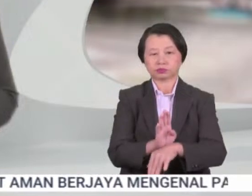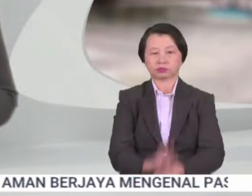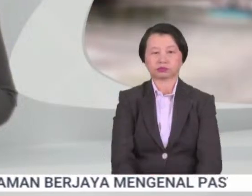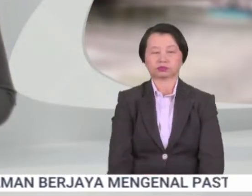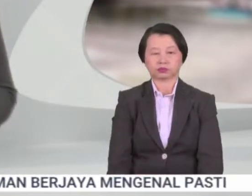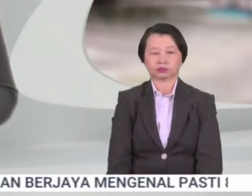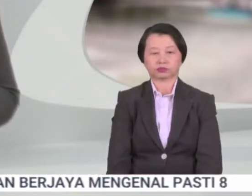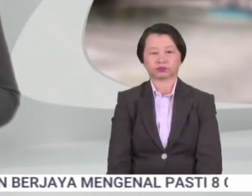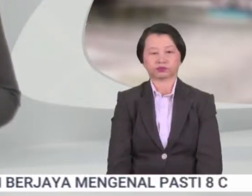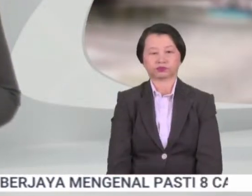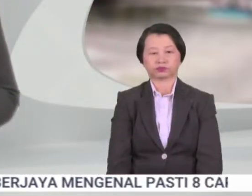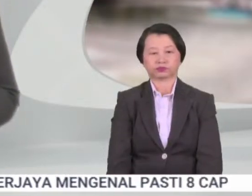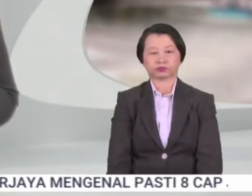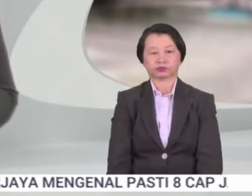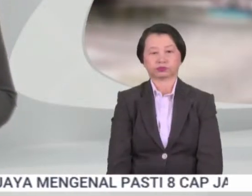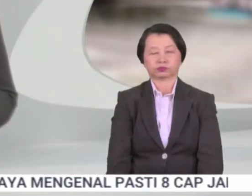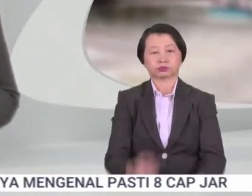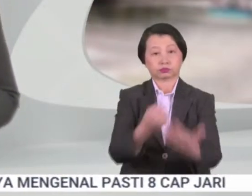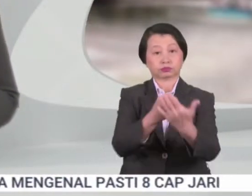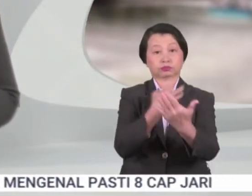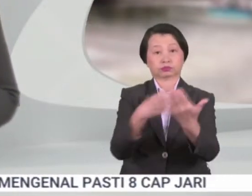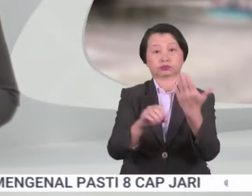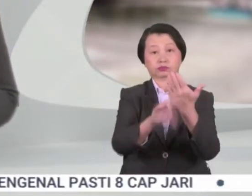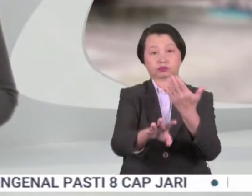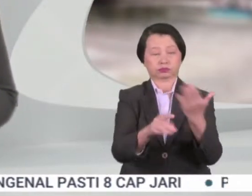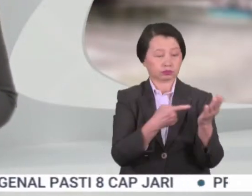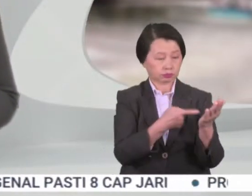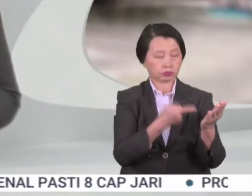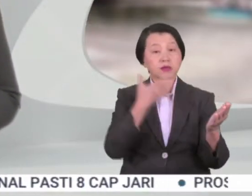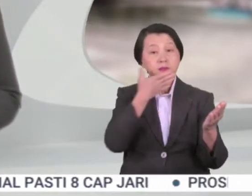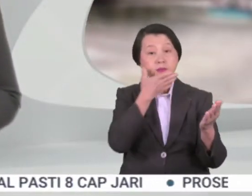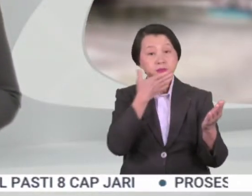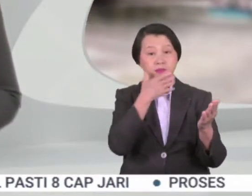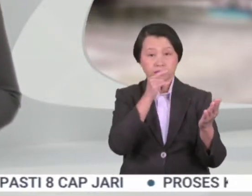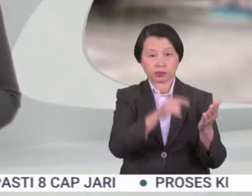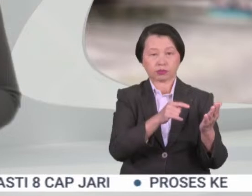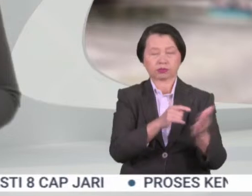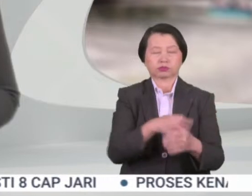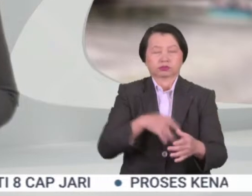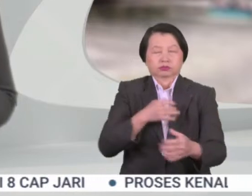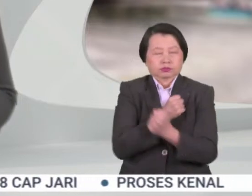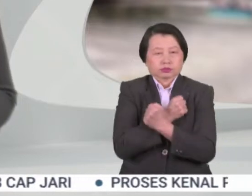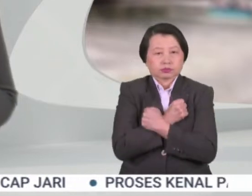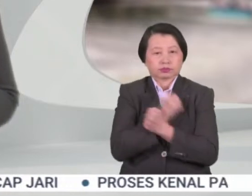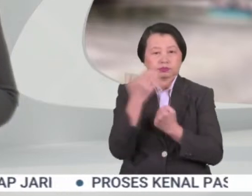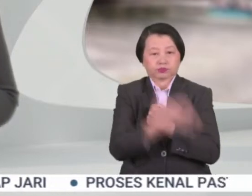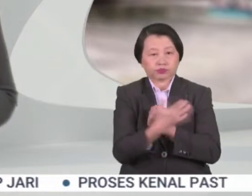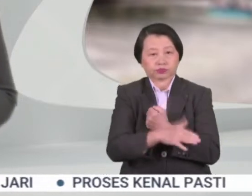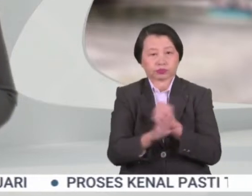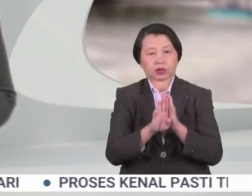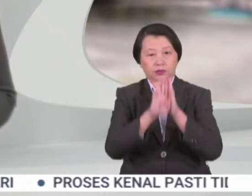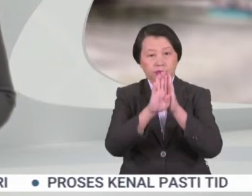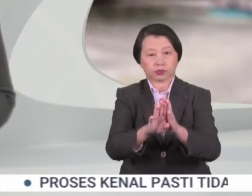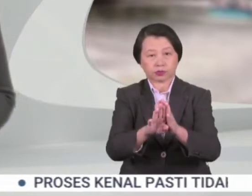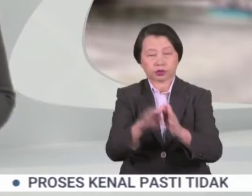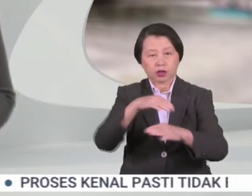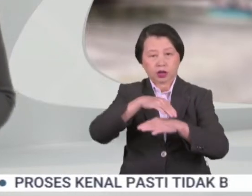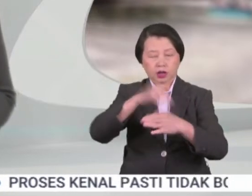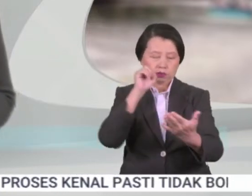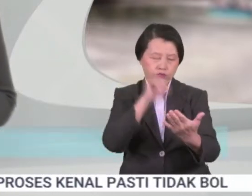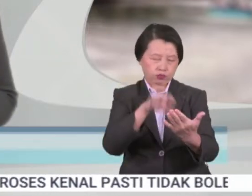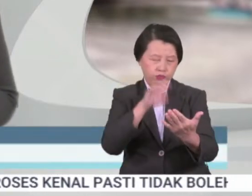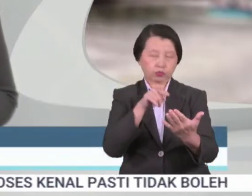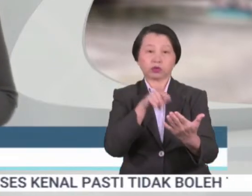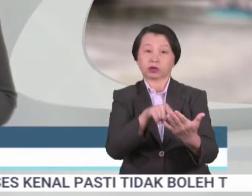kebudayaan media sosial menjadi medium utama beliau menzahirkan rasa cinta kepada negara ia terbukti melalui hantaran